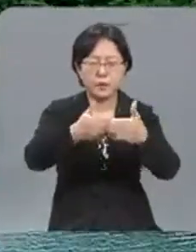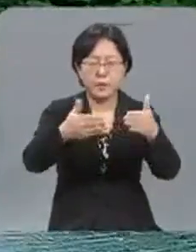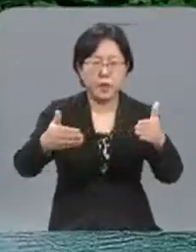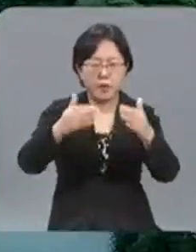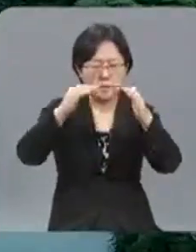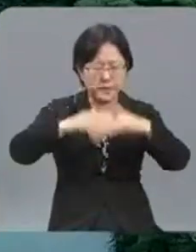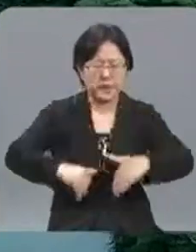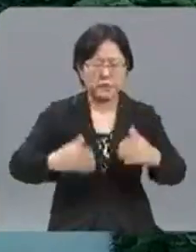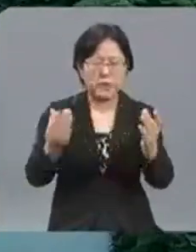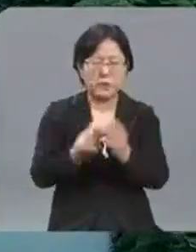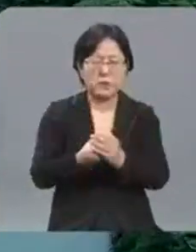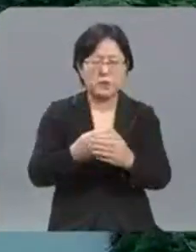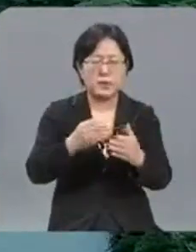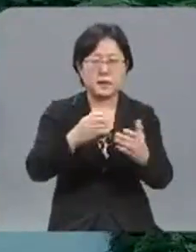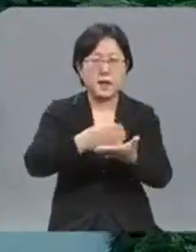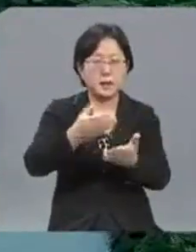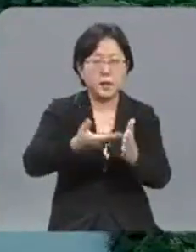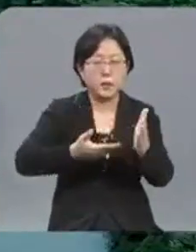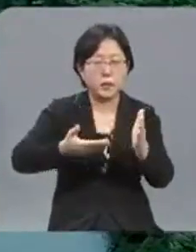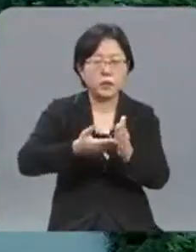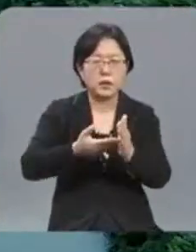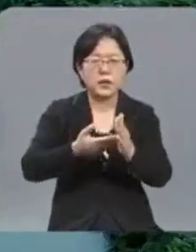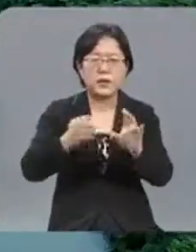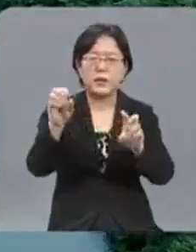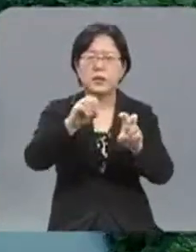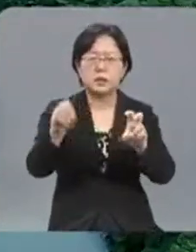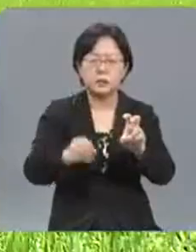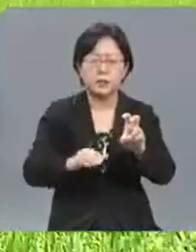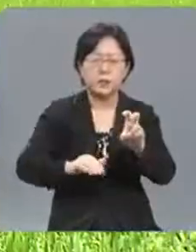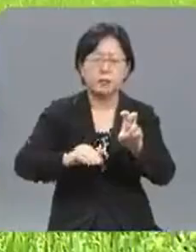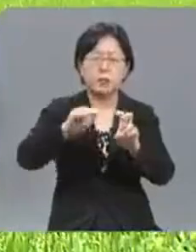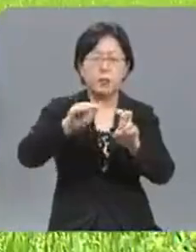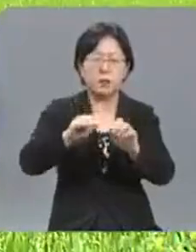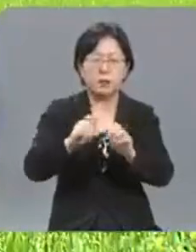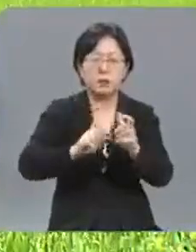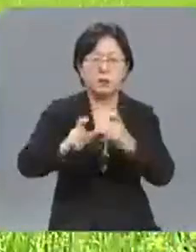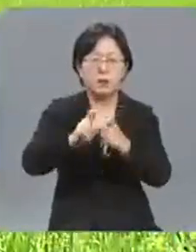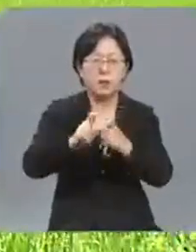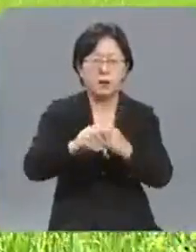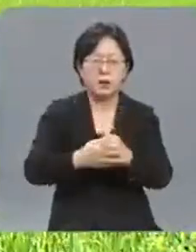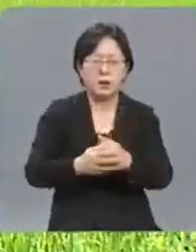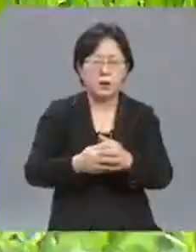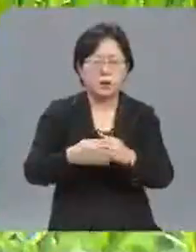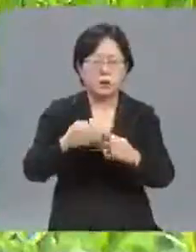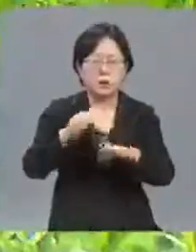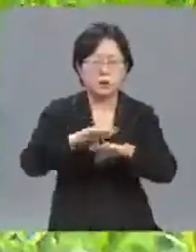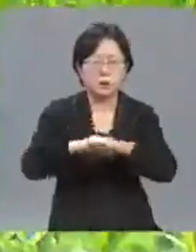철거가 완료되면 담양호의 평년 저수율은 20% 이상 상승해 물 부족으로 인한